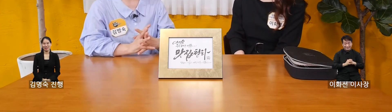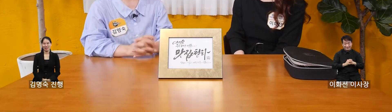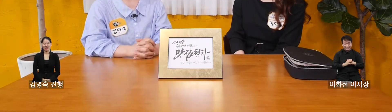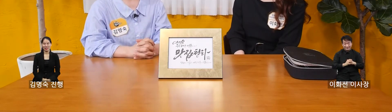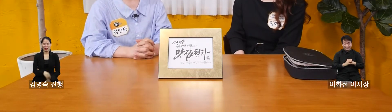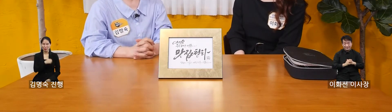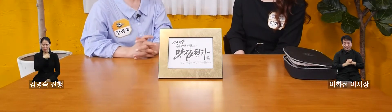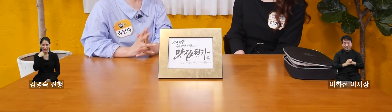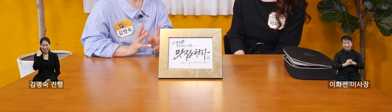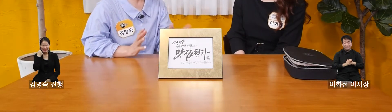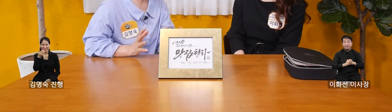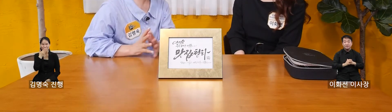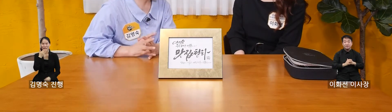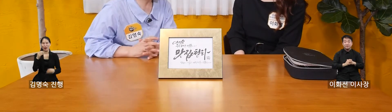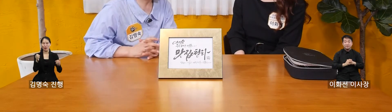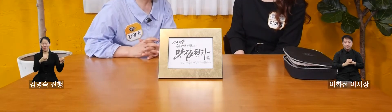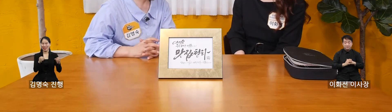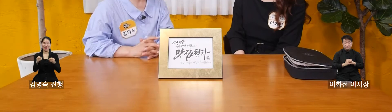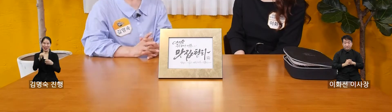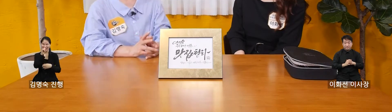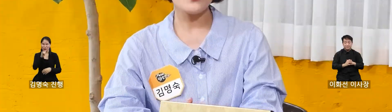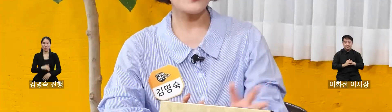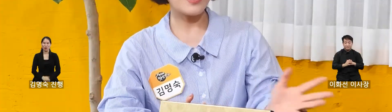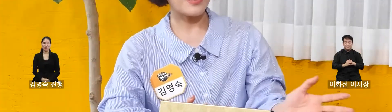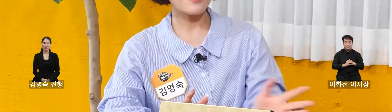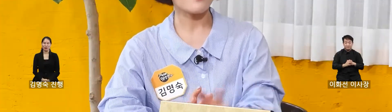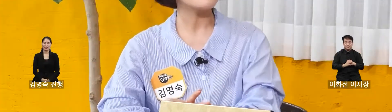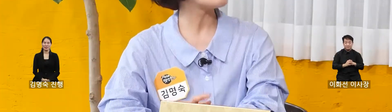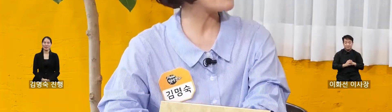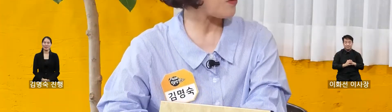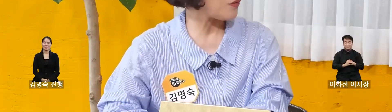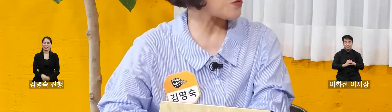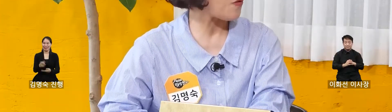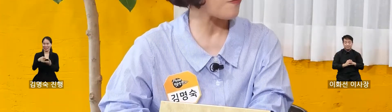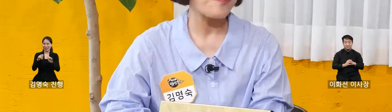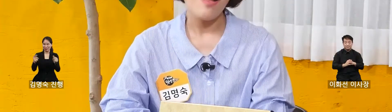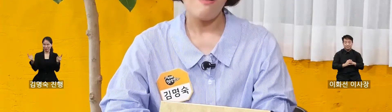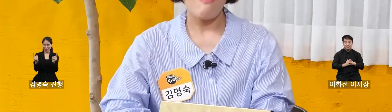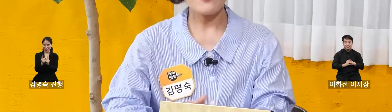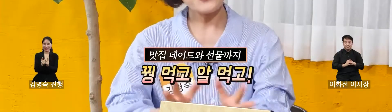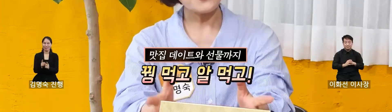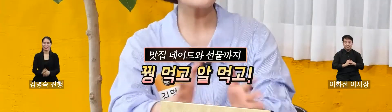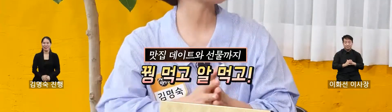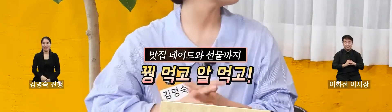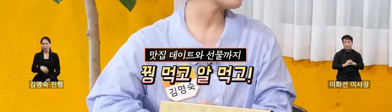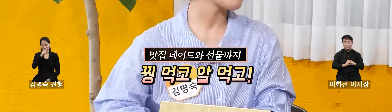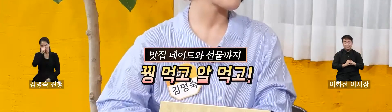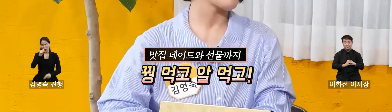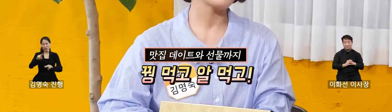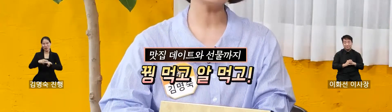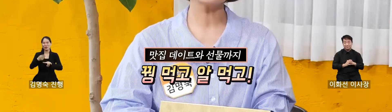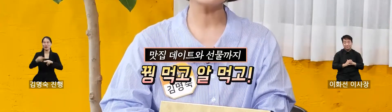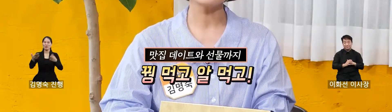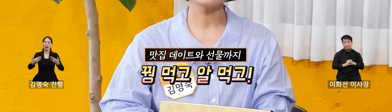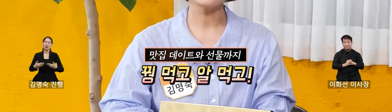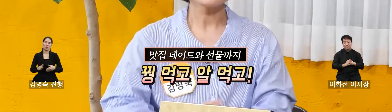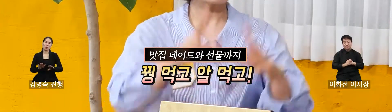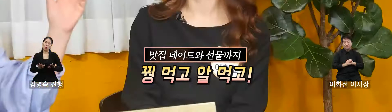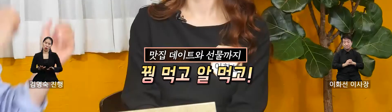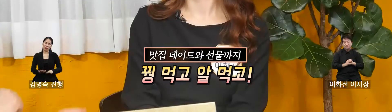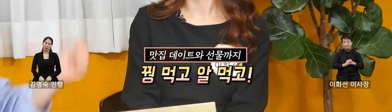저희들이 맛있는 네. 또 맛집 데이트도 하고 또 오늘 이렇게 작가님을 뵙고서 아 이렇게 좋은 선물도 받고